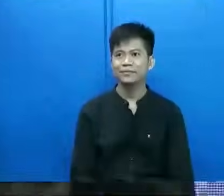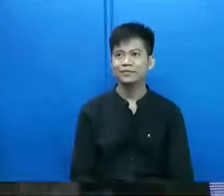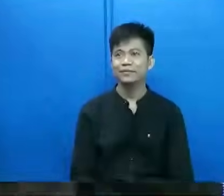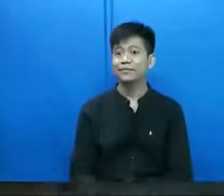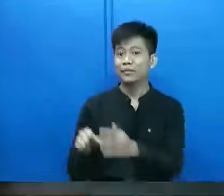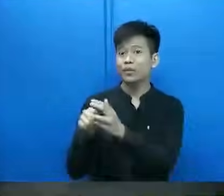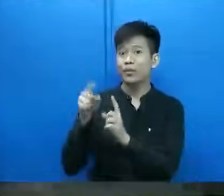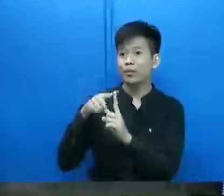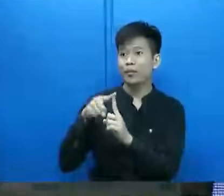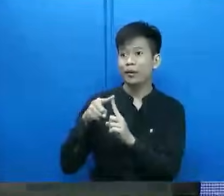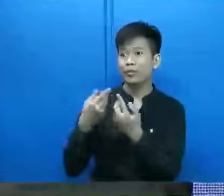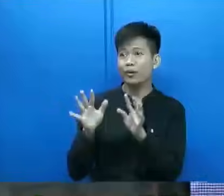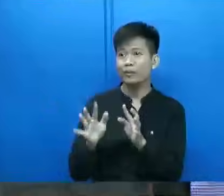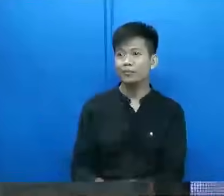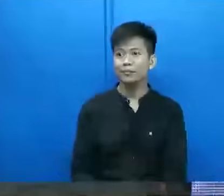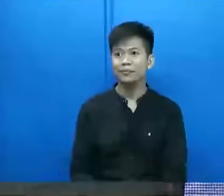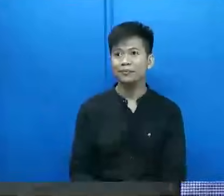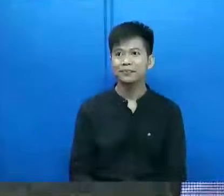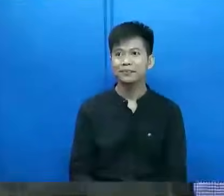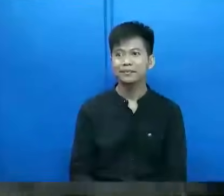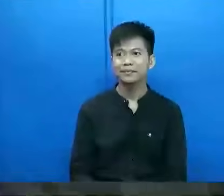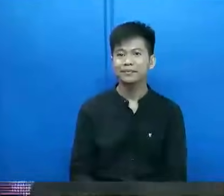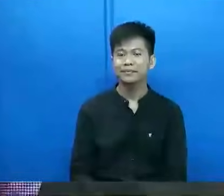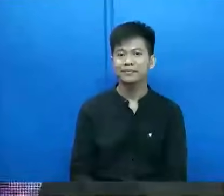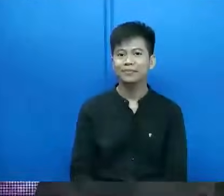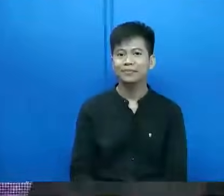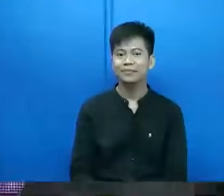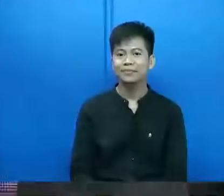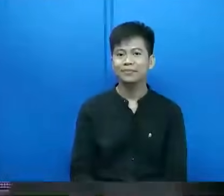Boleh pinjam mic-nya satu? Mas Adi?